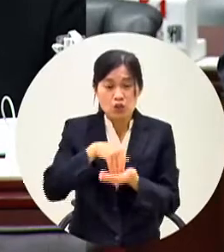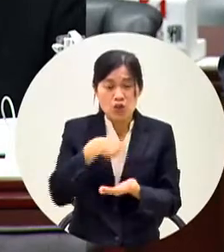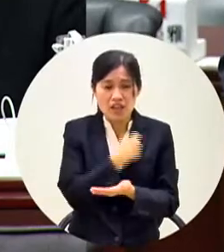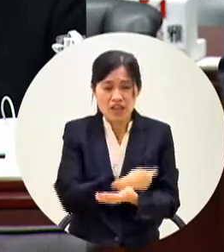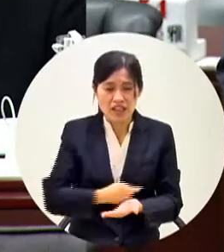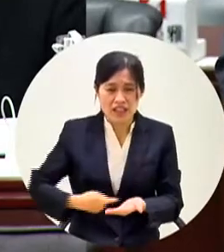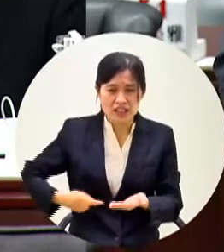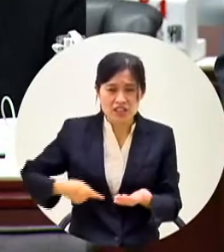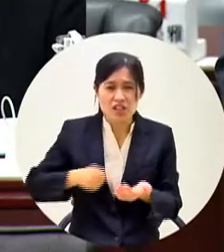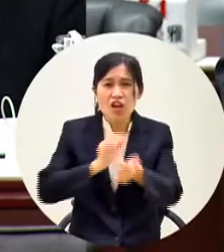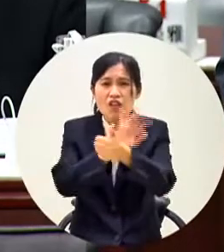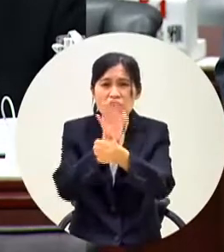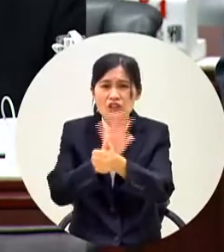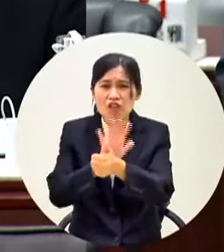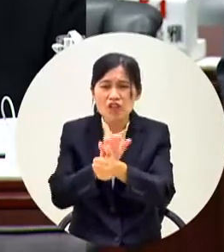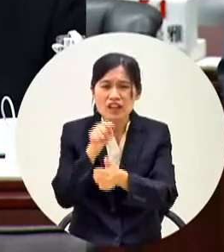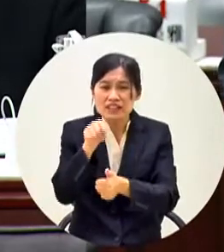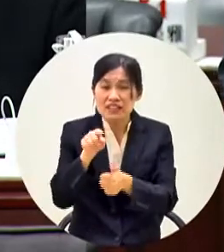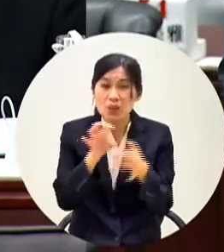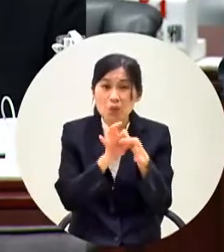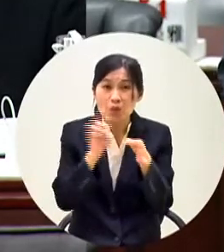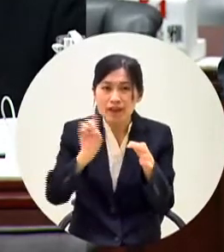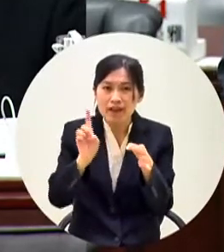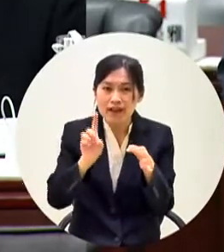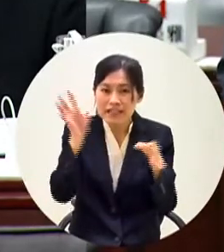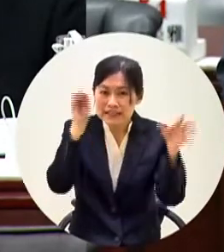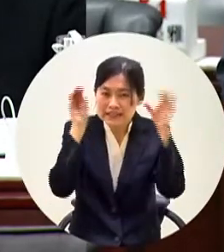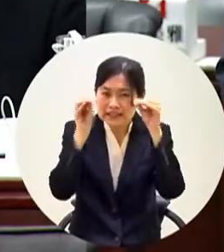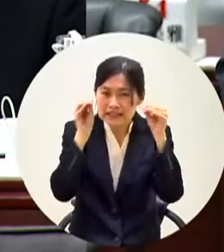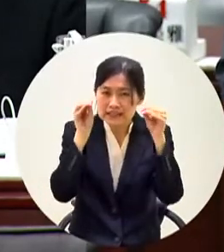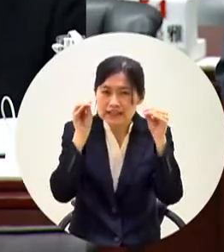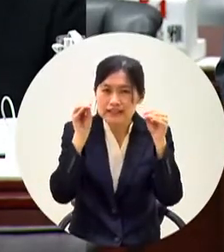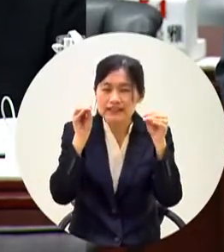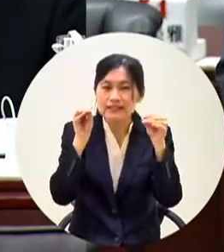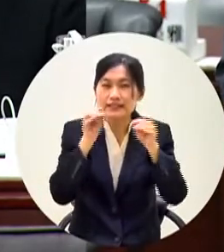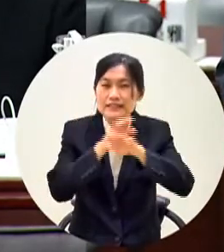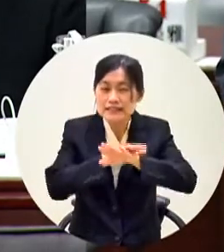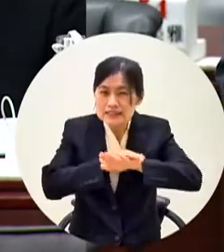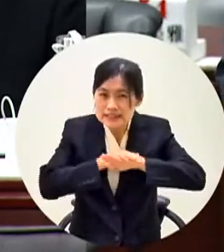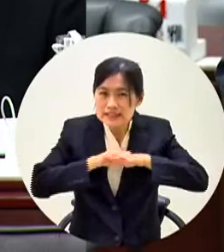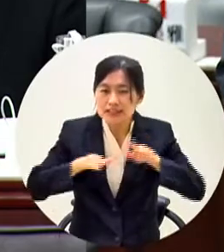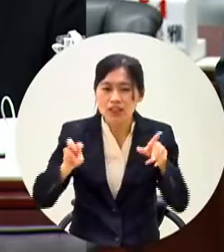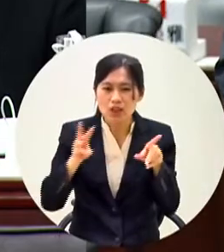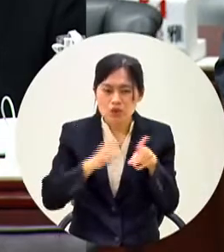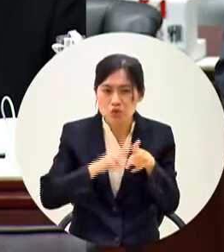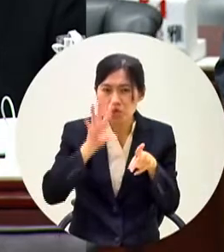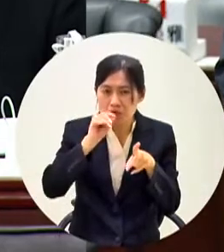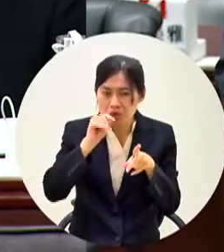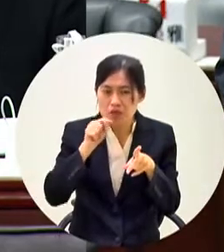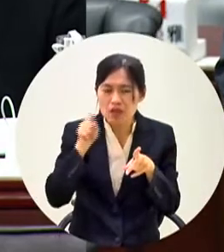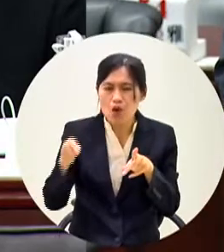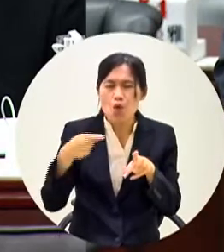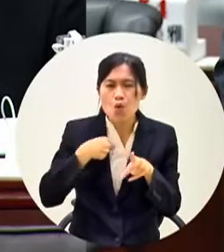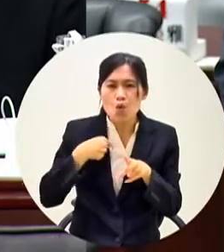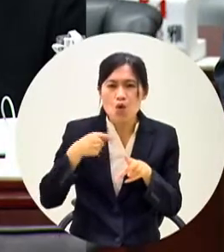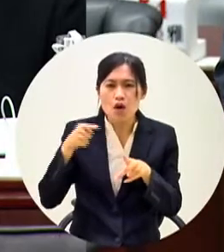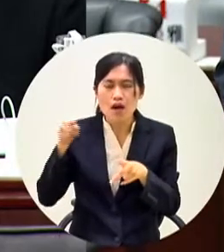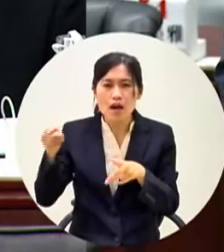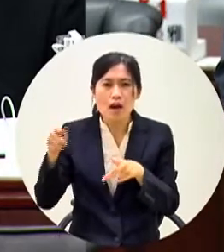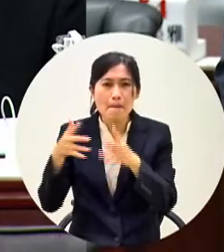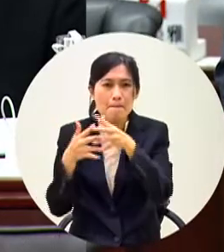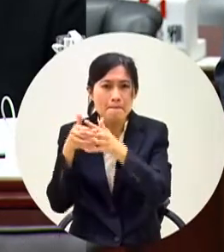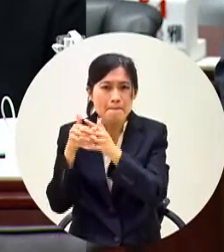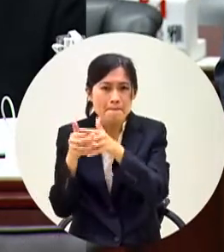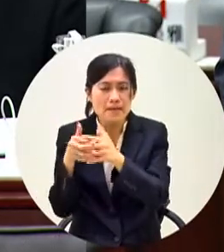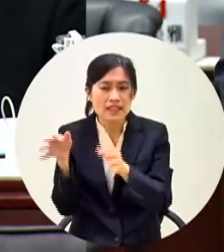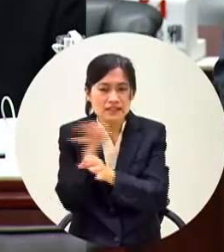会牵涉到资安。所以这个部分台湾无疑在跟美方的经济合作，或者是未来会